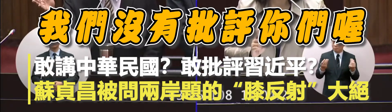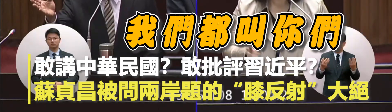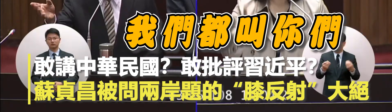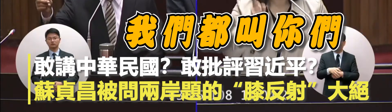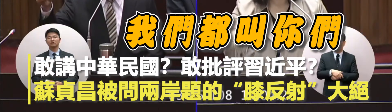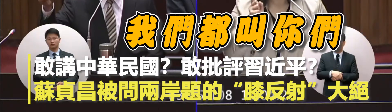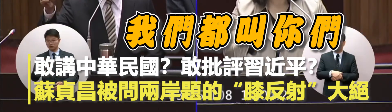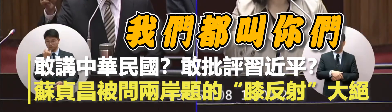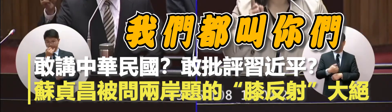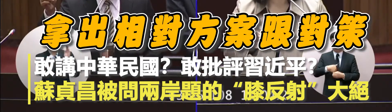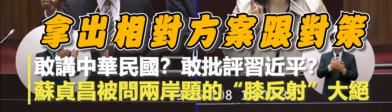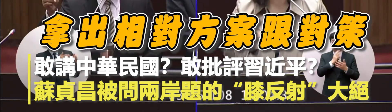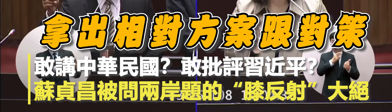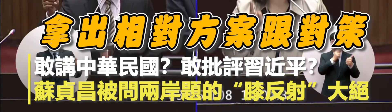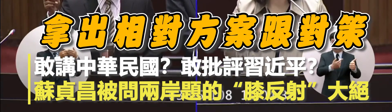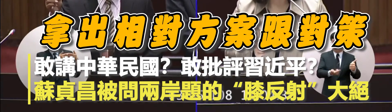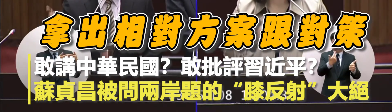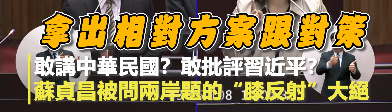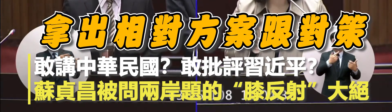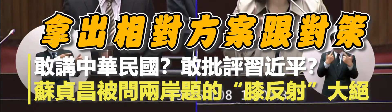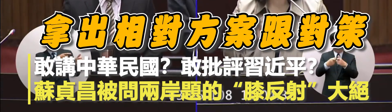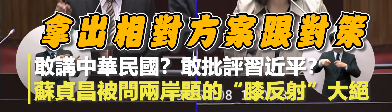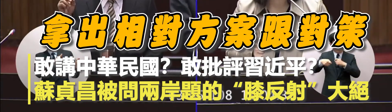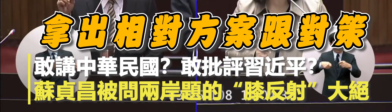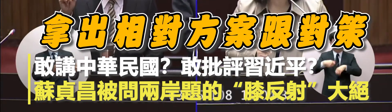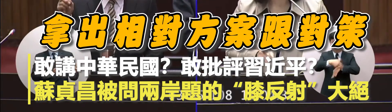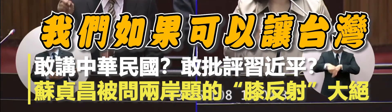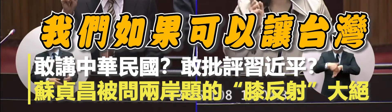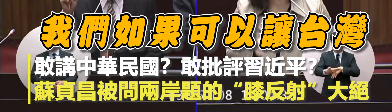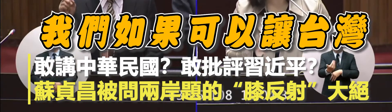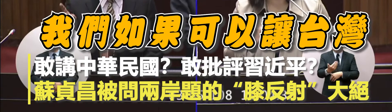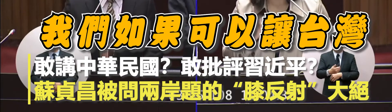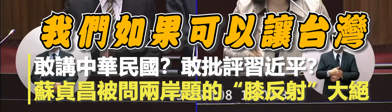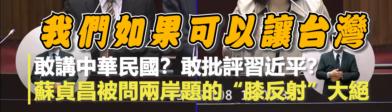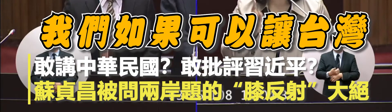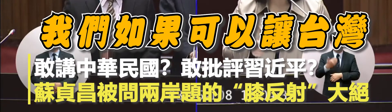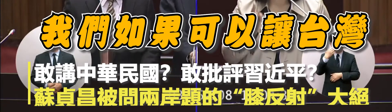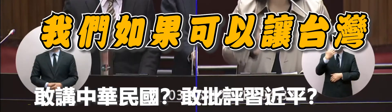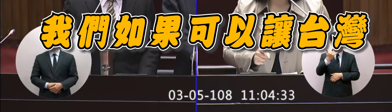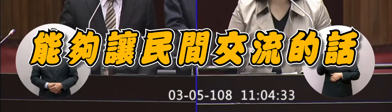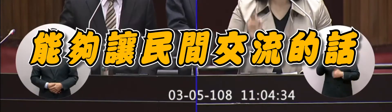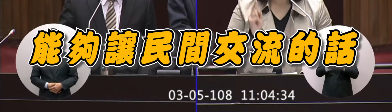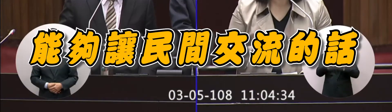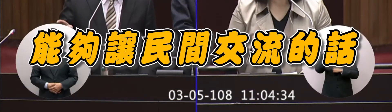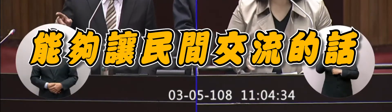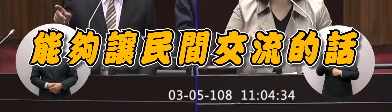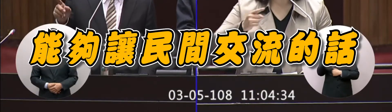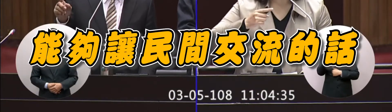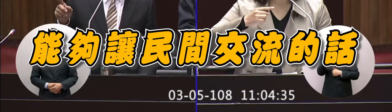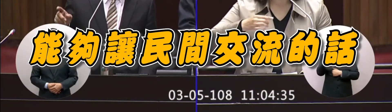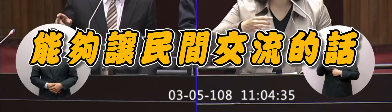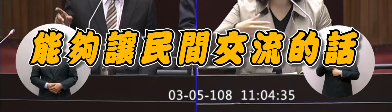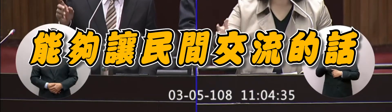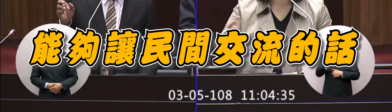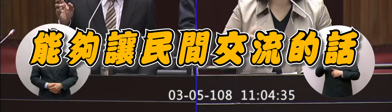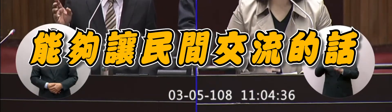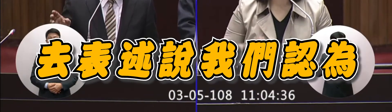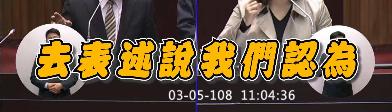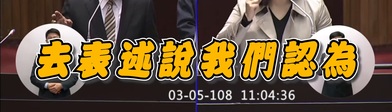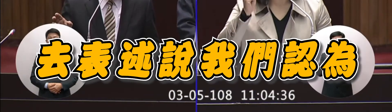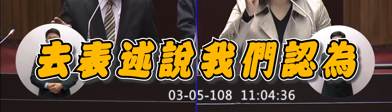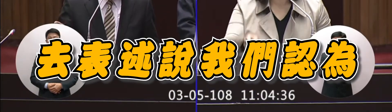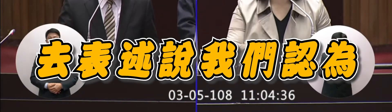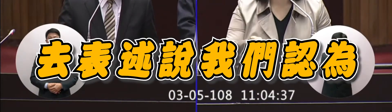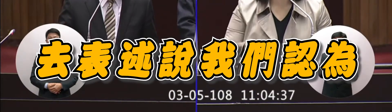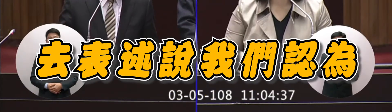们哦，我们都叫你们拿出相对的方案跟相对的对策哦。我们说，如果可以让台湾能够让放民间交流的话，